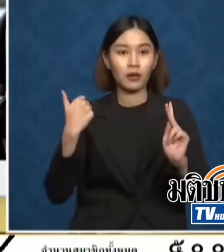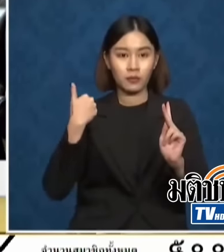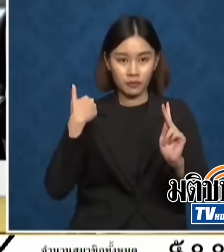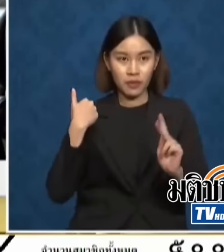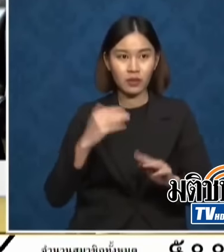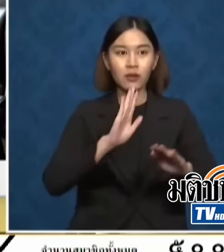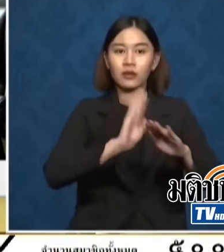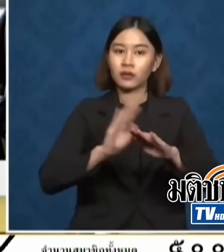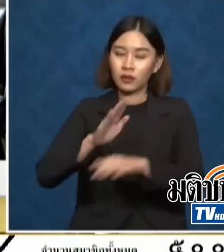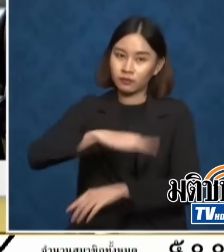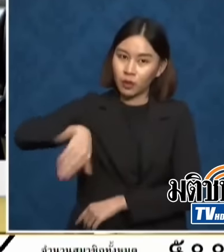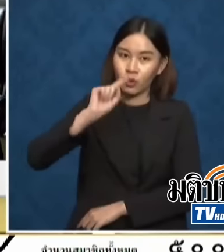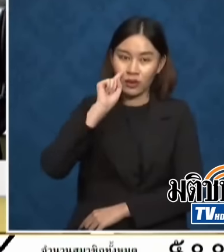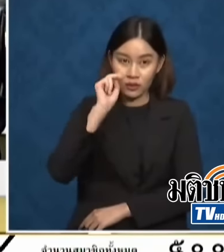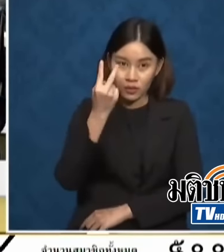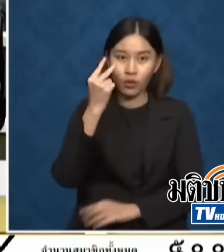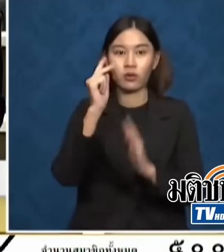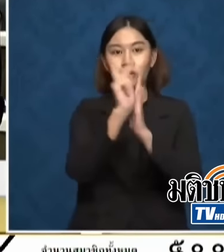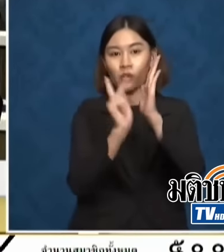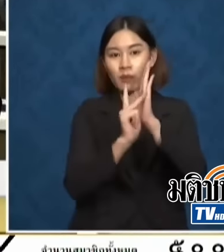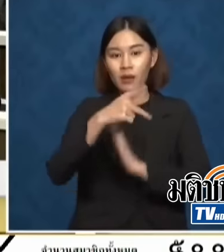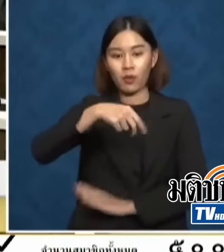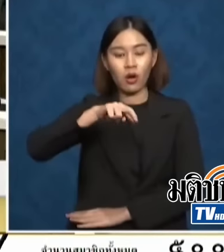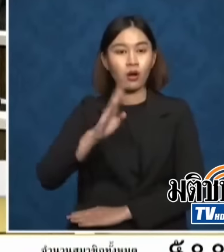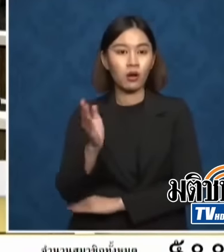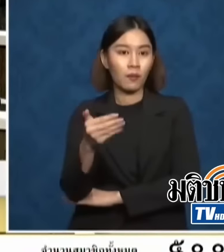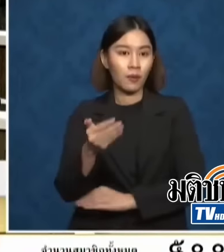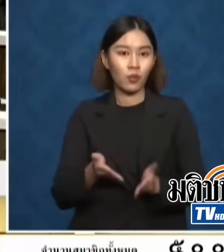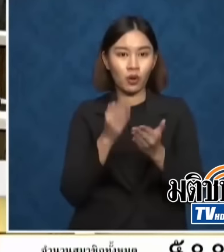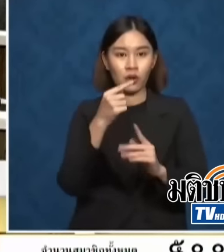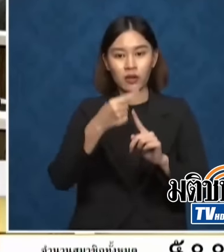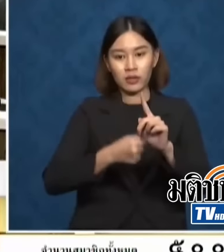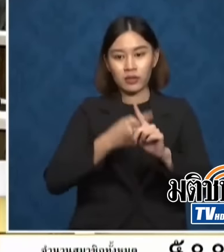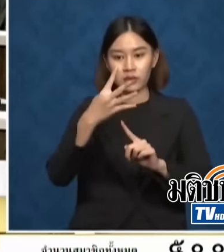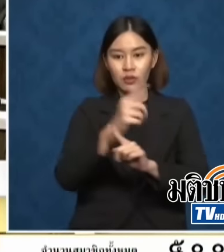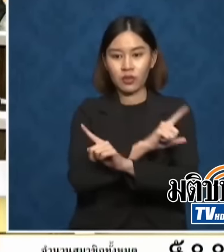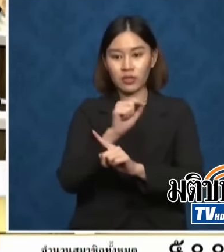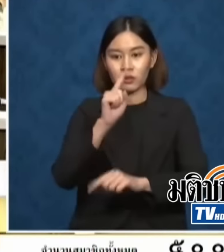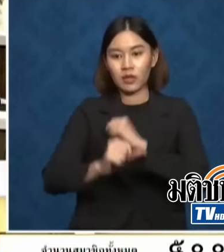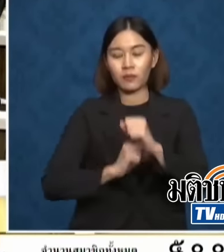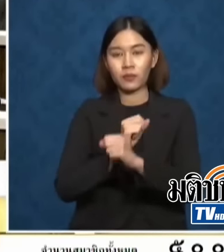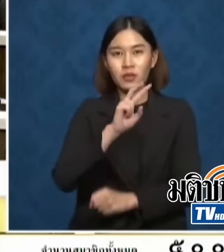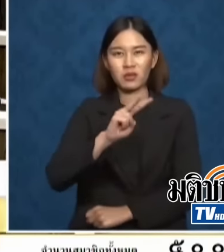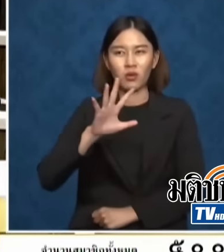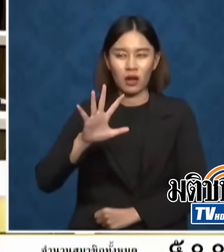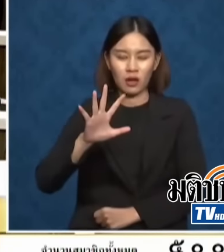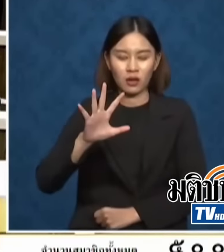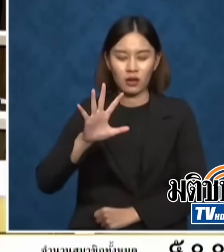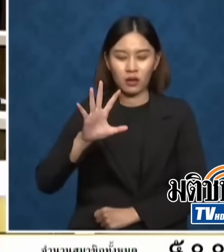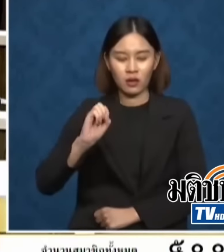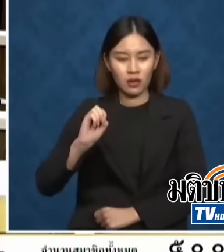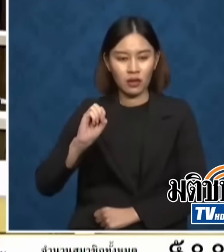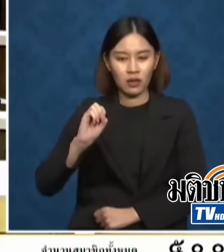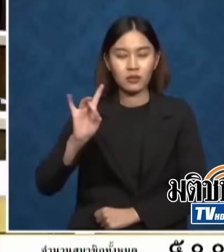เตือนสติกันอีกครั้งครับกฎหมายพรกประมงตั้งแต่21เมษายนปี